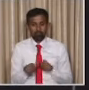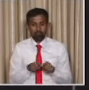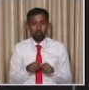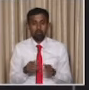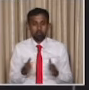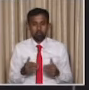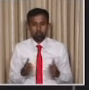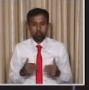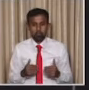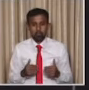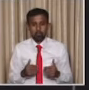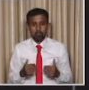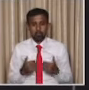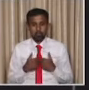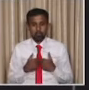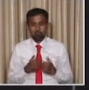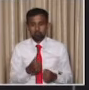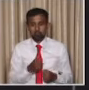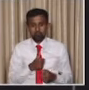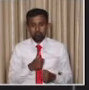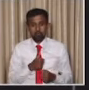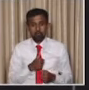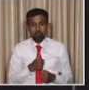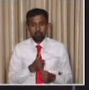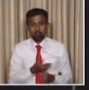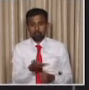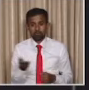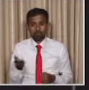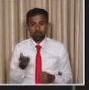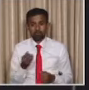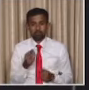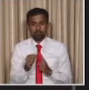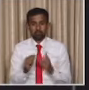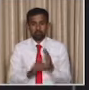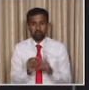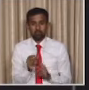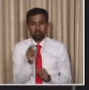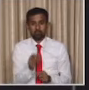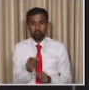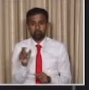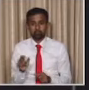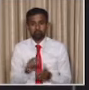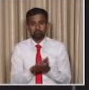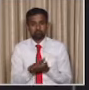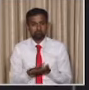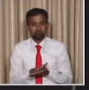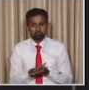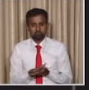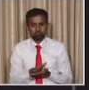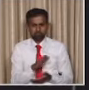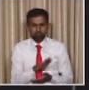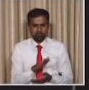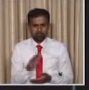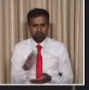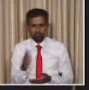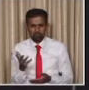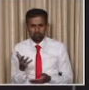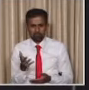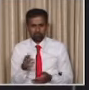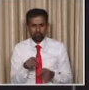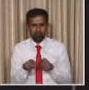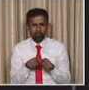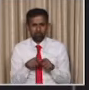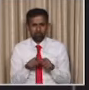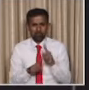තාමත් අපේ එකඟතාවයකට එන්න අපේ මහජන නියෝජිතයන් සූදානමක් ඇති නැති පරතරයක අපි